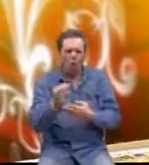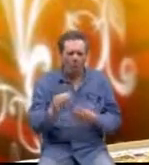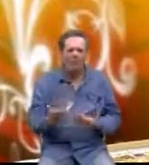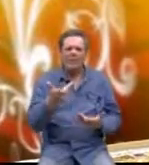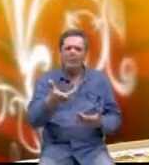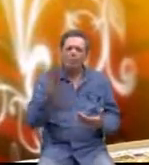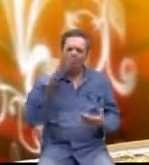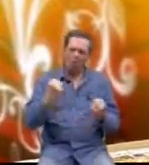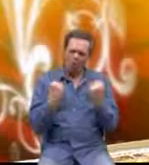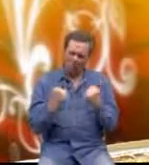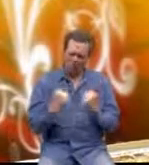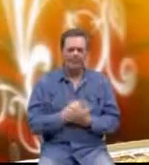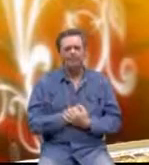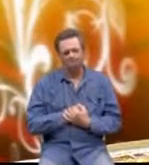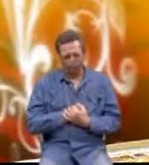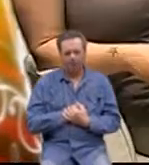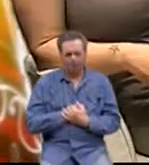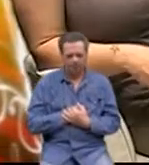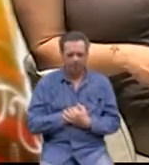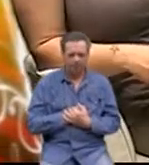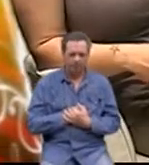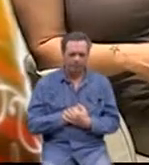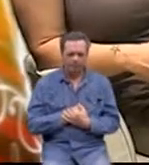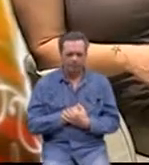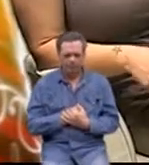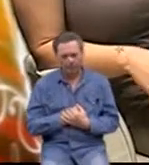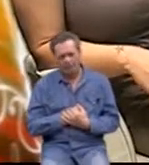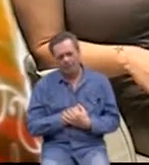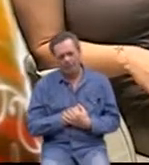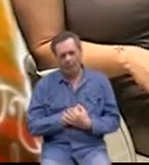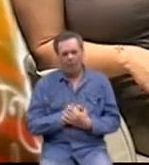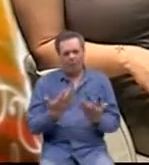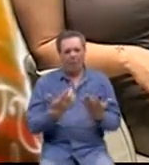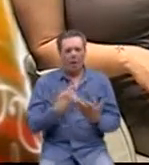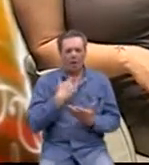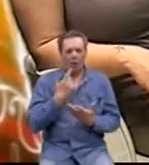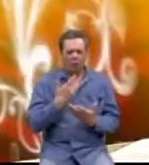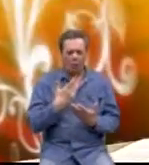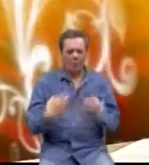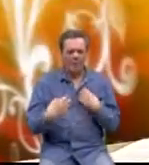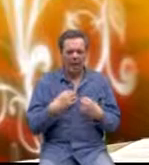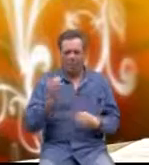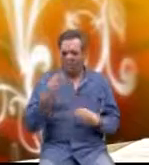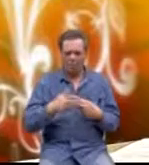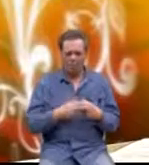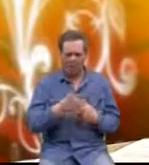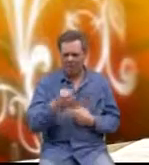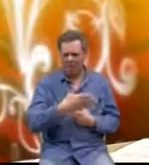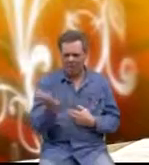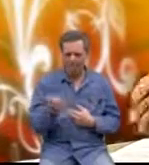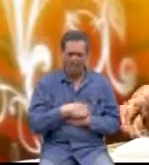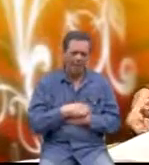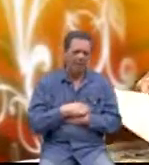bude čvrsti i snažan. Je li tako? Eto, kad ovako govorimo o sajam dobrosusjedstva, vi imate